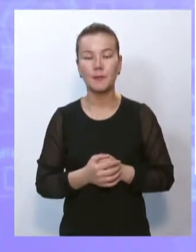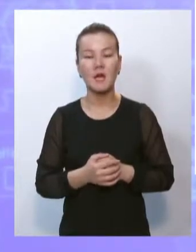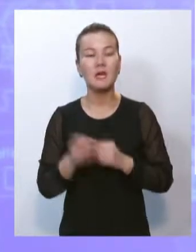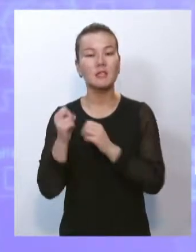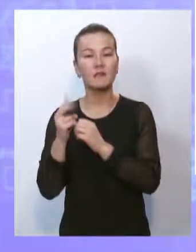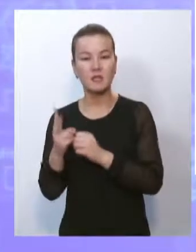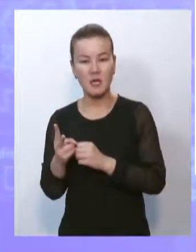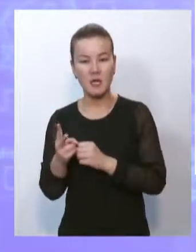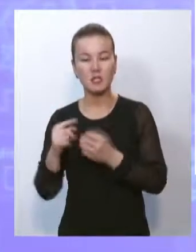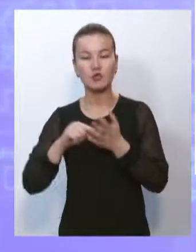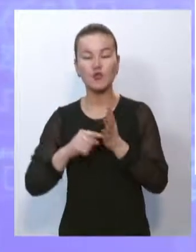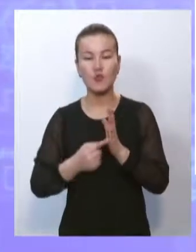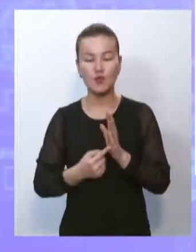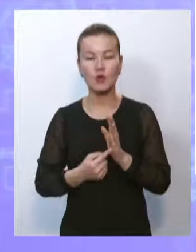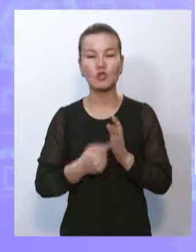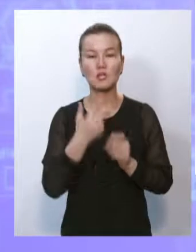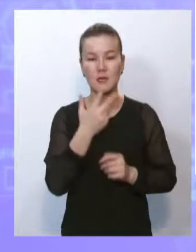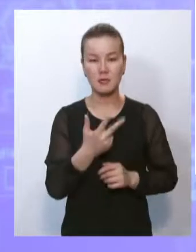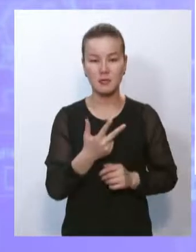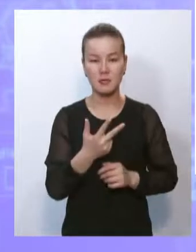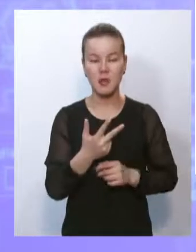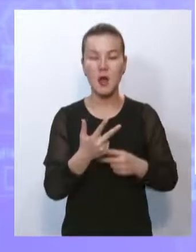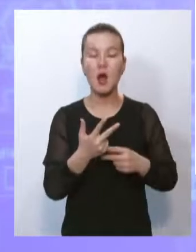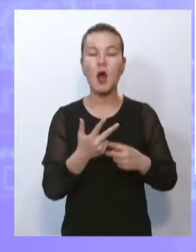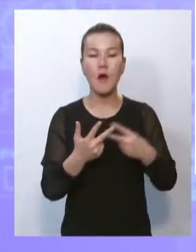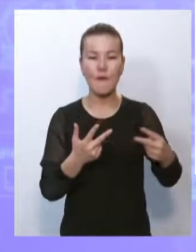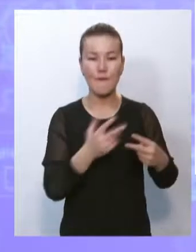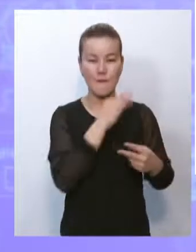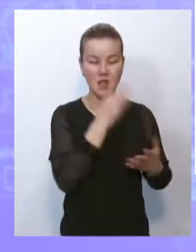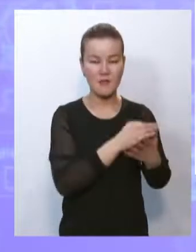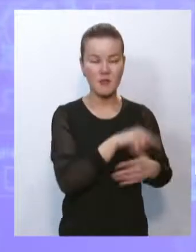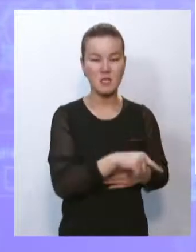12 умножить на 3 и получаем